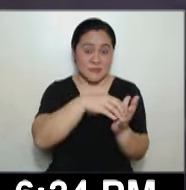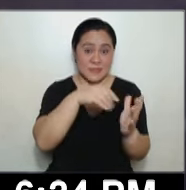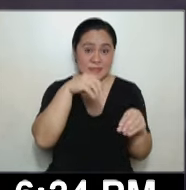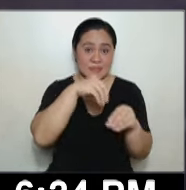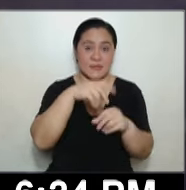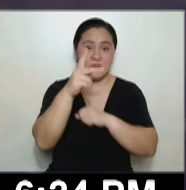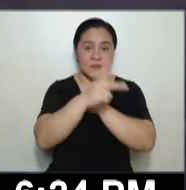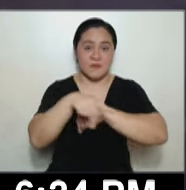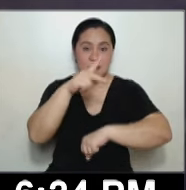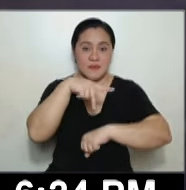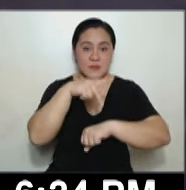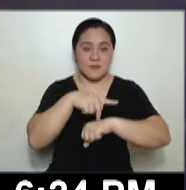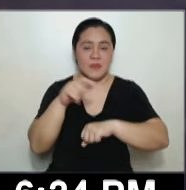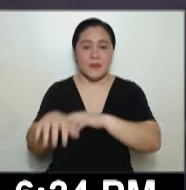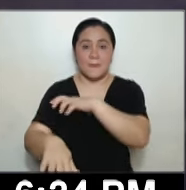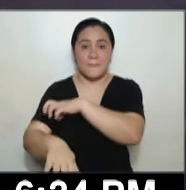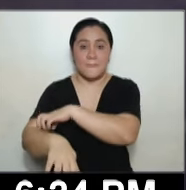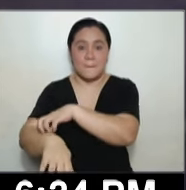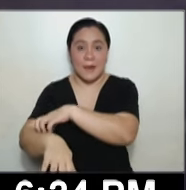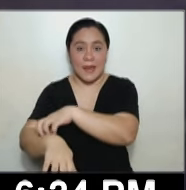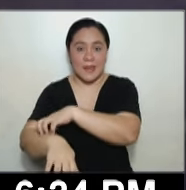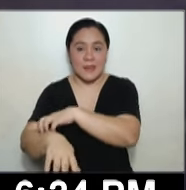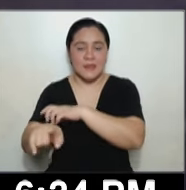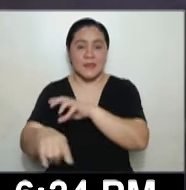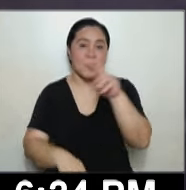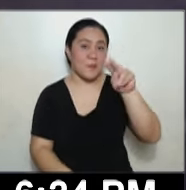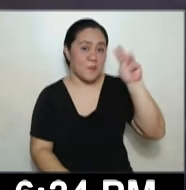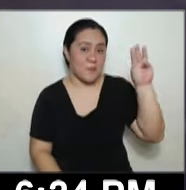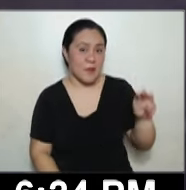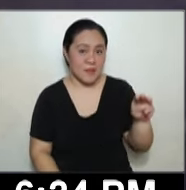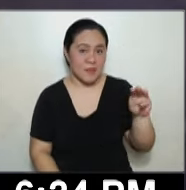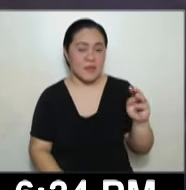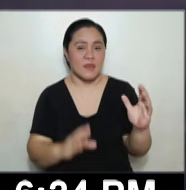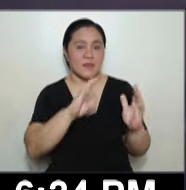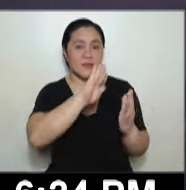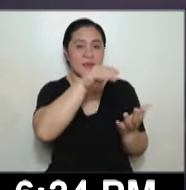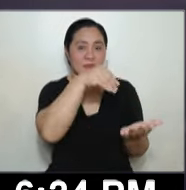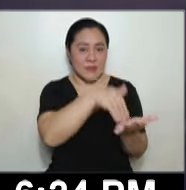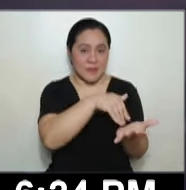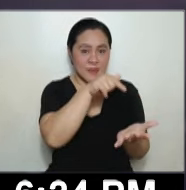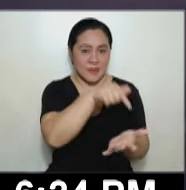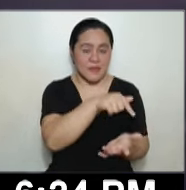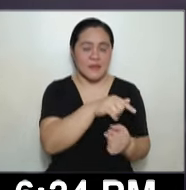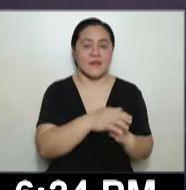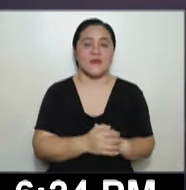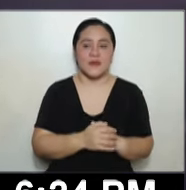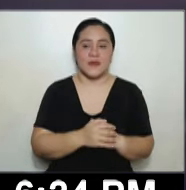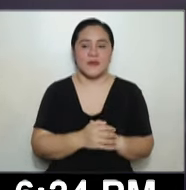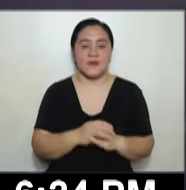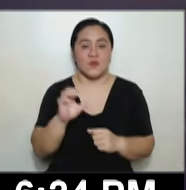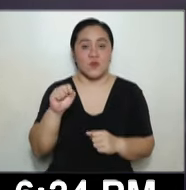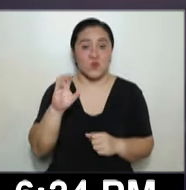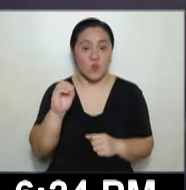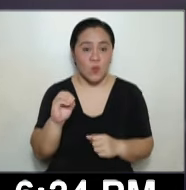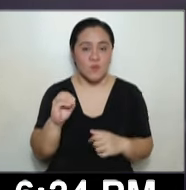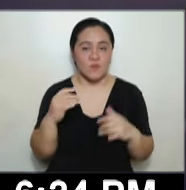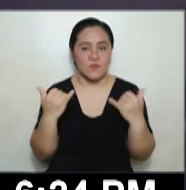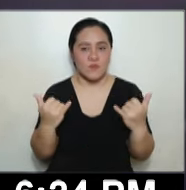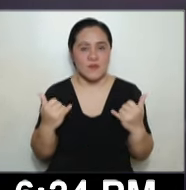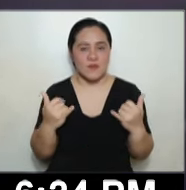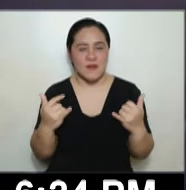din naman ang Makati at syempre ang Manila ay kapitolyo natin. Kaya medyo